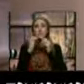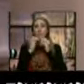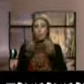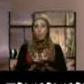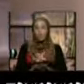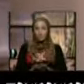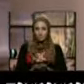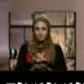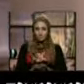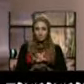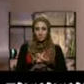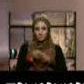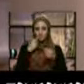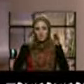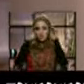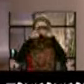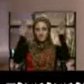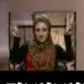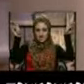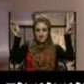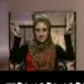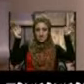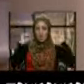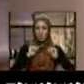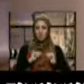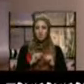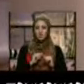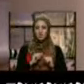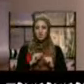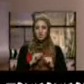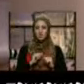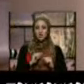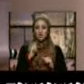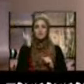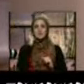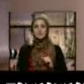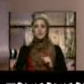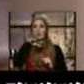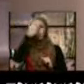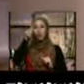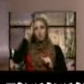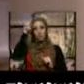المذمومة التي نرصدها في السنوات الأخيرة أننا نحب سماع الإشاعات،